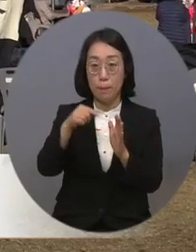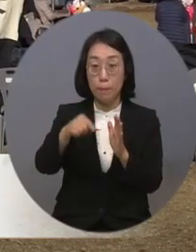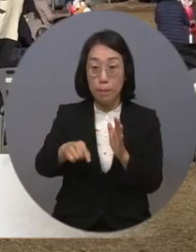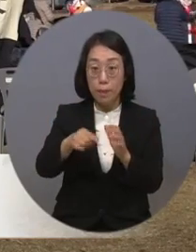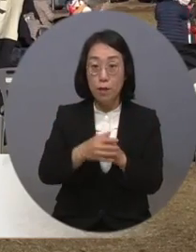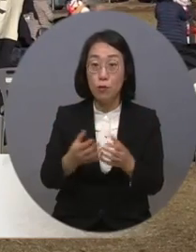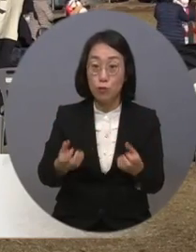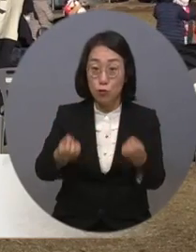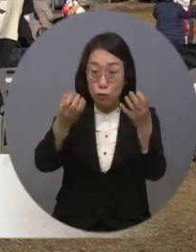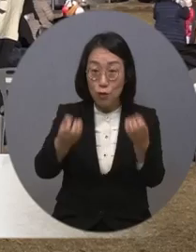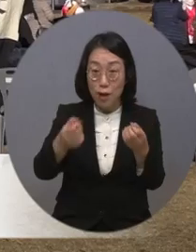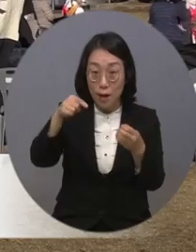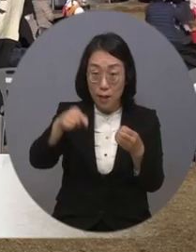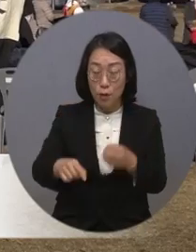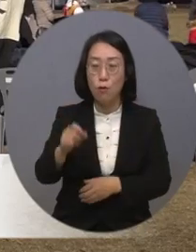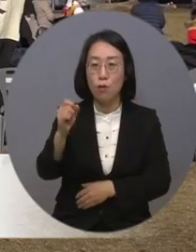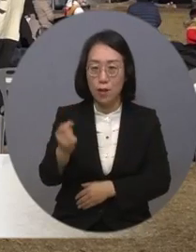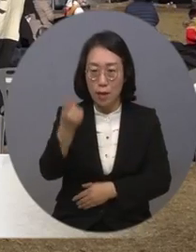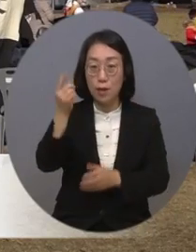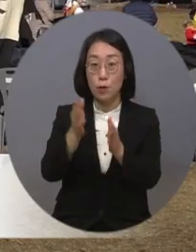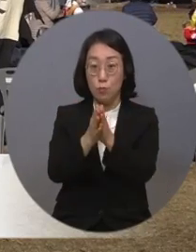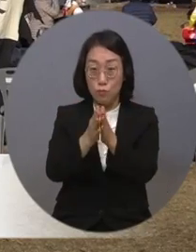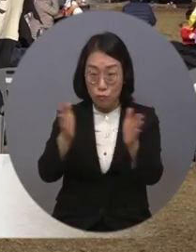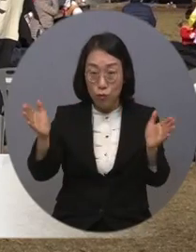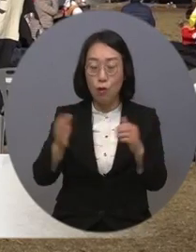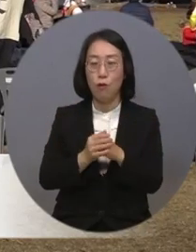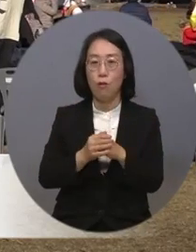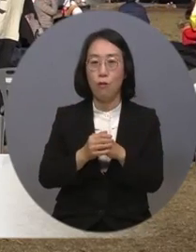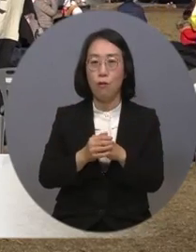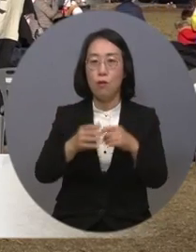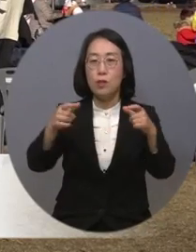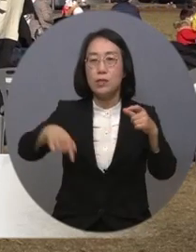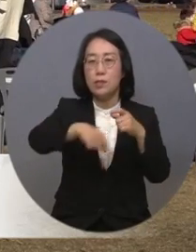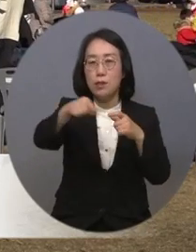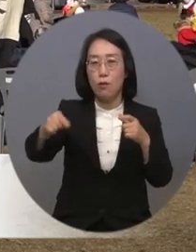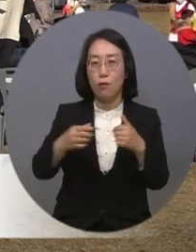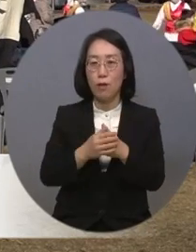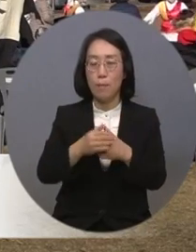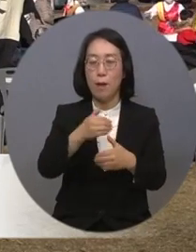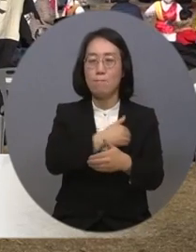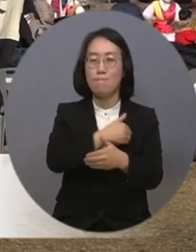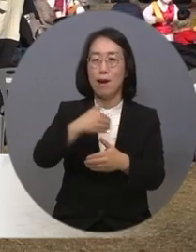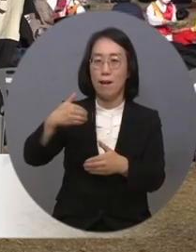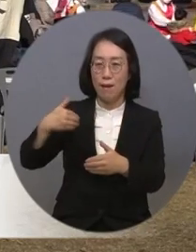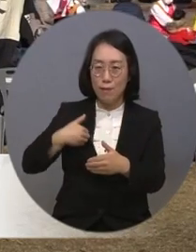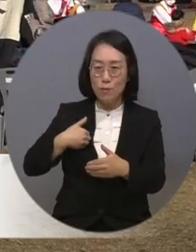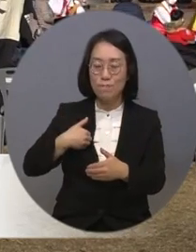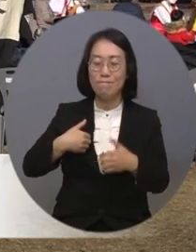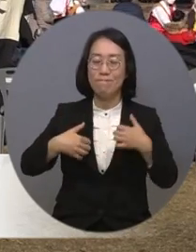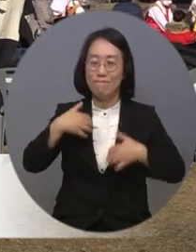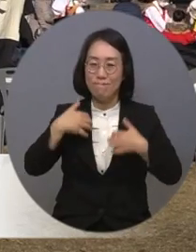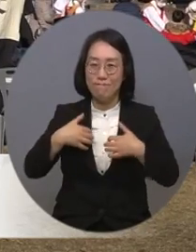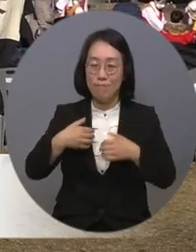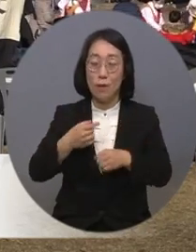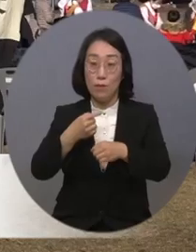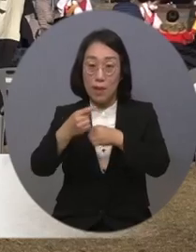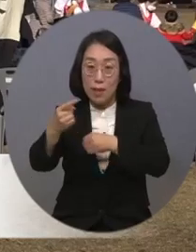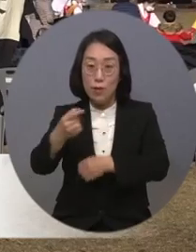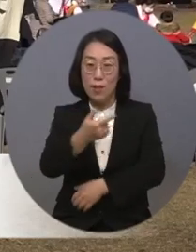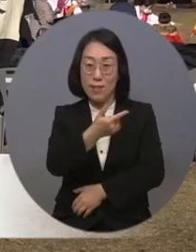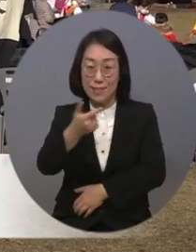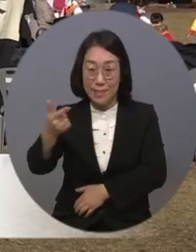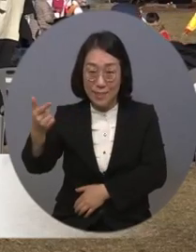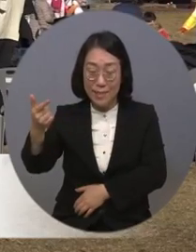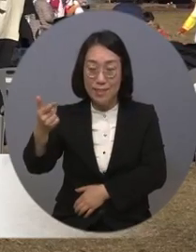계기로 해서 정말 우리 지역의 풍요로움을 함께 축하하는 가운데 내년에 대한 또 풍요로움을